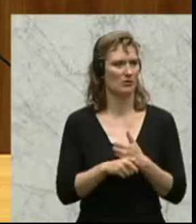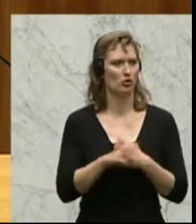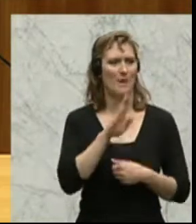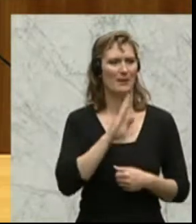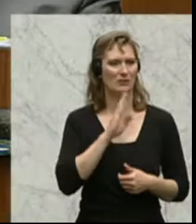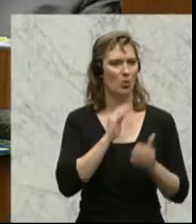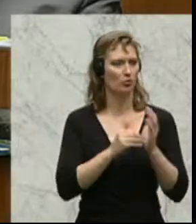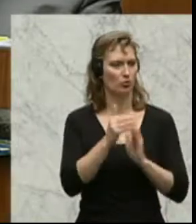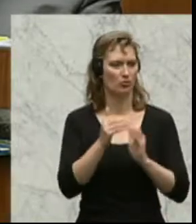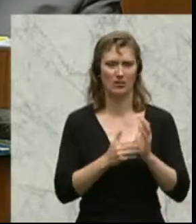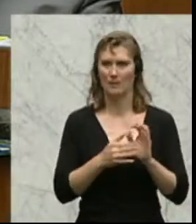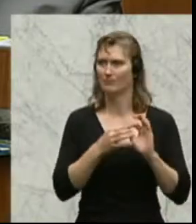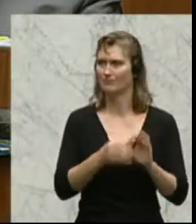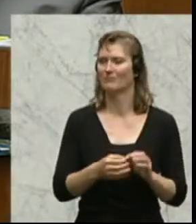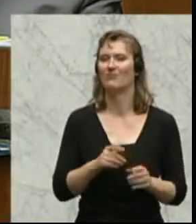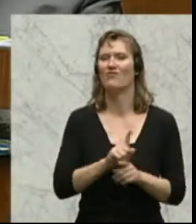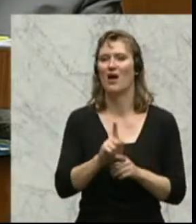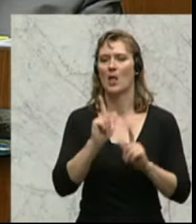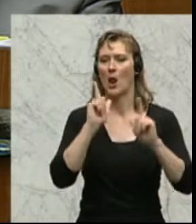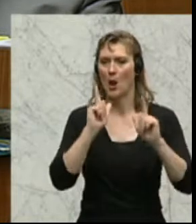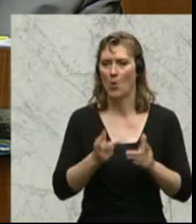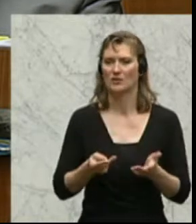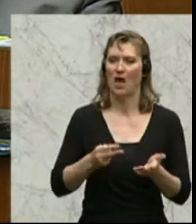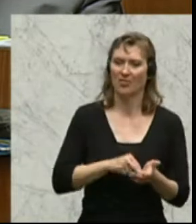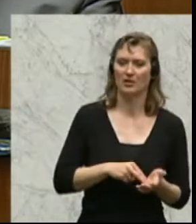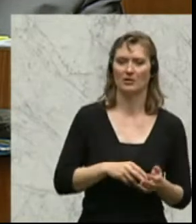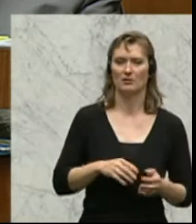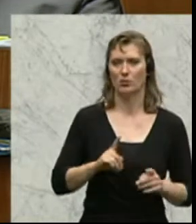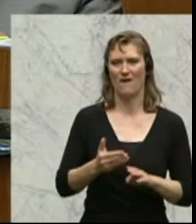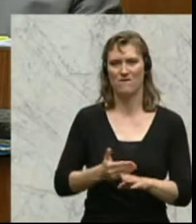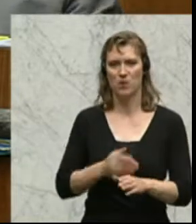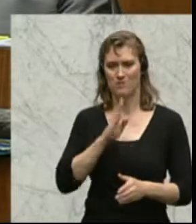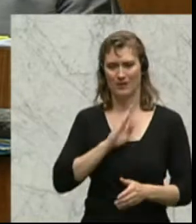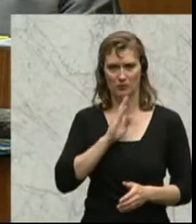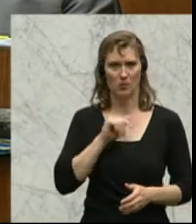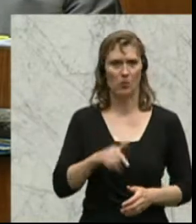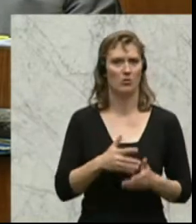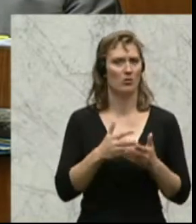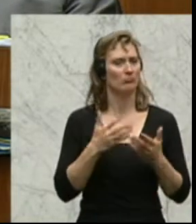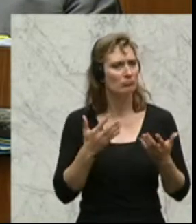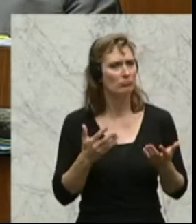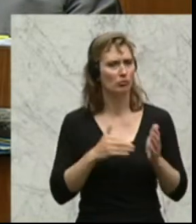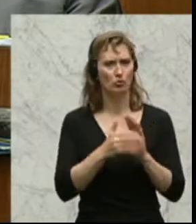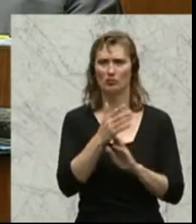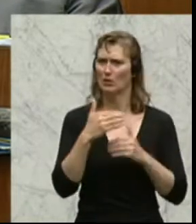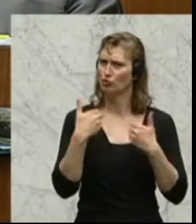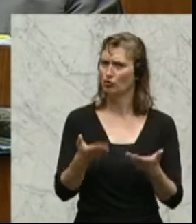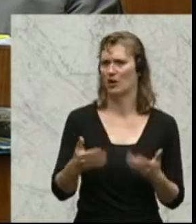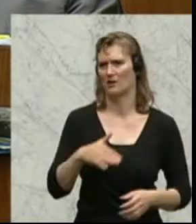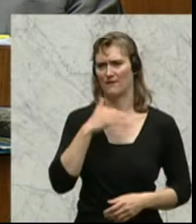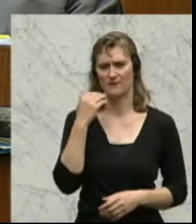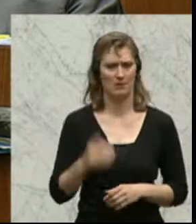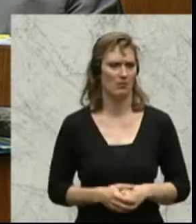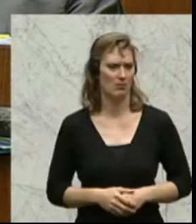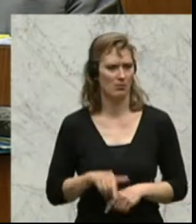das Antrittsalter betrifft, was die Frühpensionen betrifft, ein sehr, sehr großzügiges System ist. Und dass wir